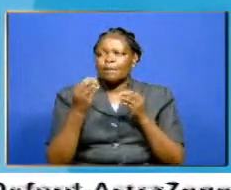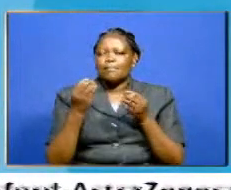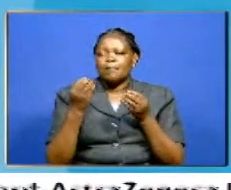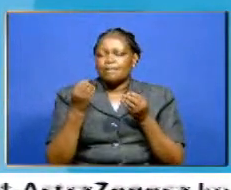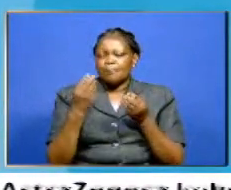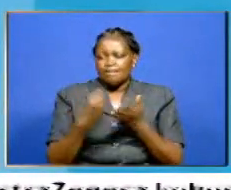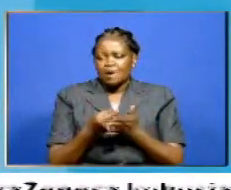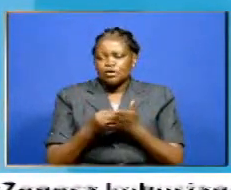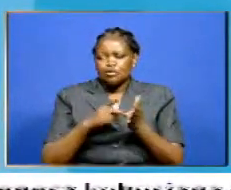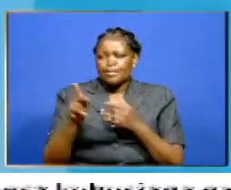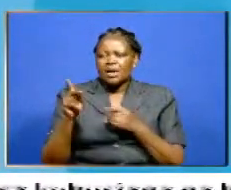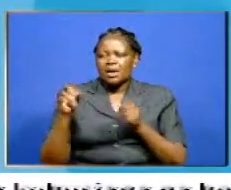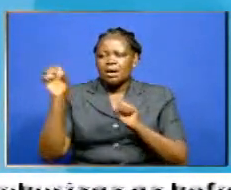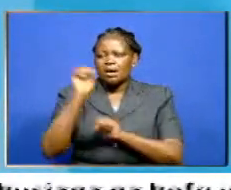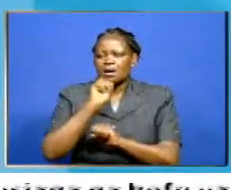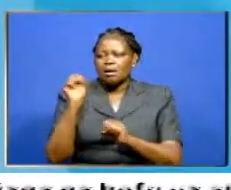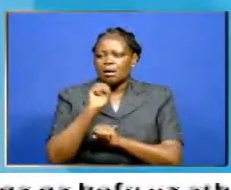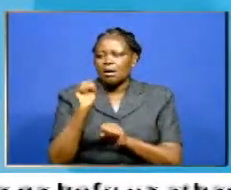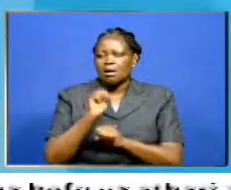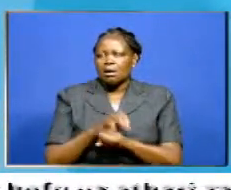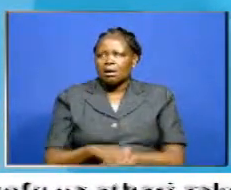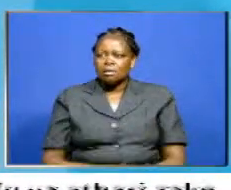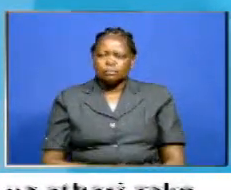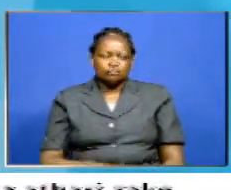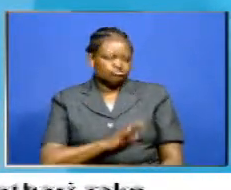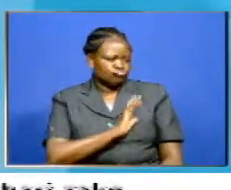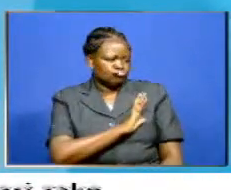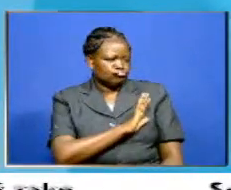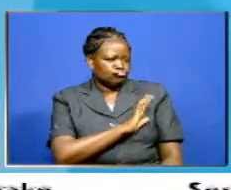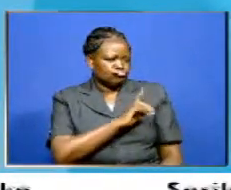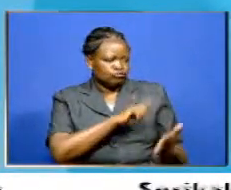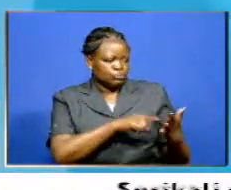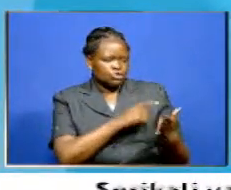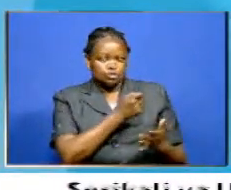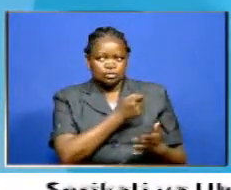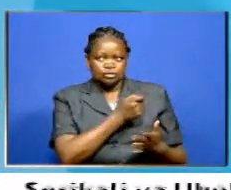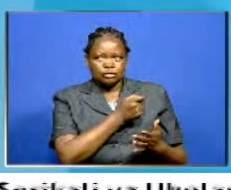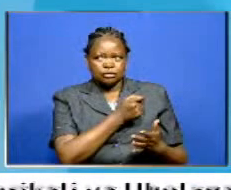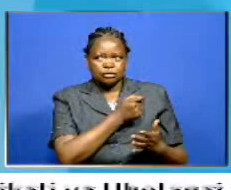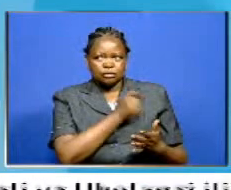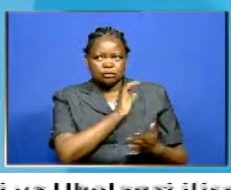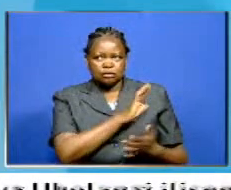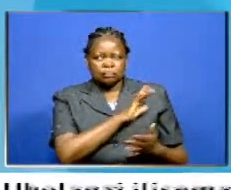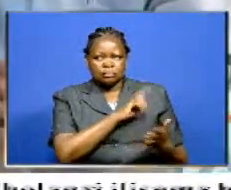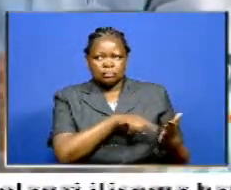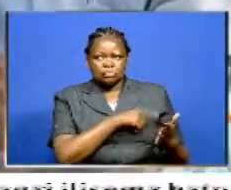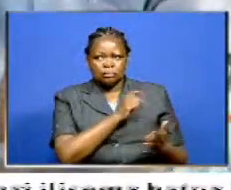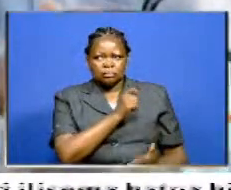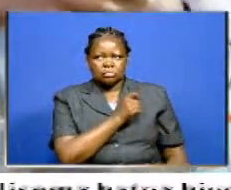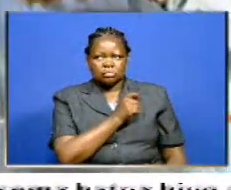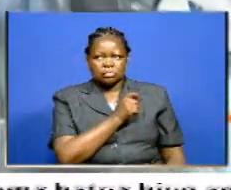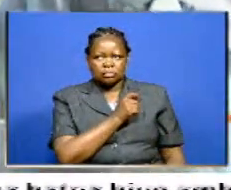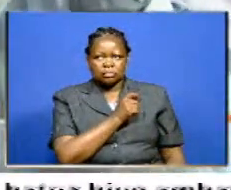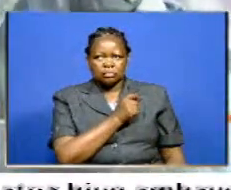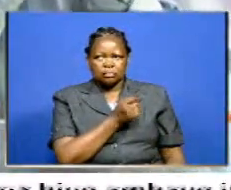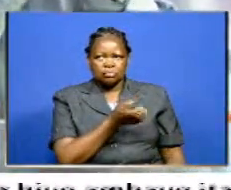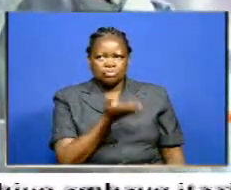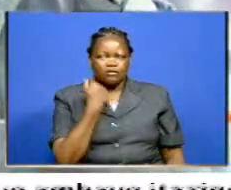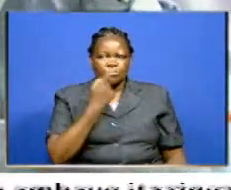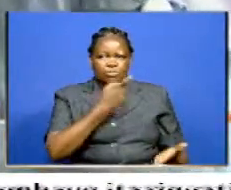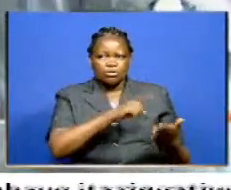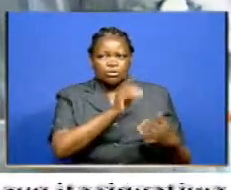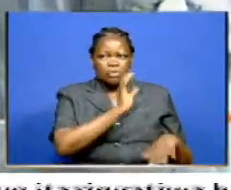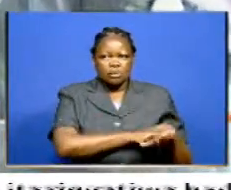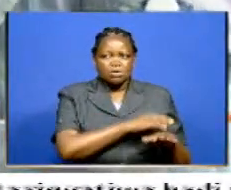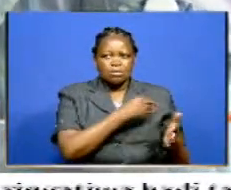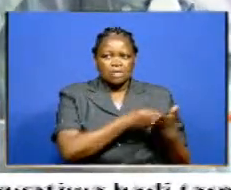kuweza kuwasaidia wanunue magari. Naweza kukosoa kidogo, kuhusiana na hilo Brian, kwa sababu wali iliidhinishwa lakini hawajapokea